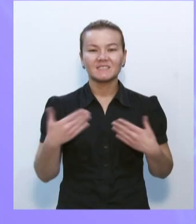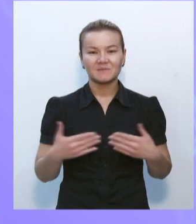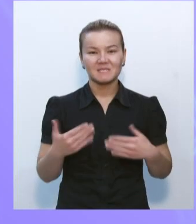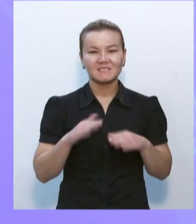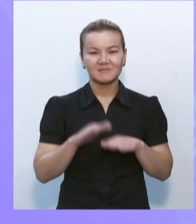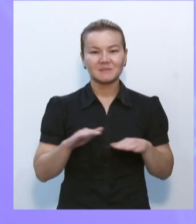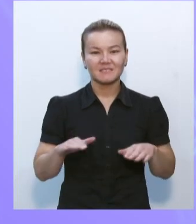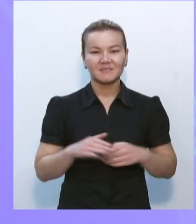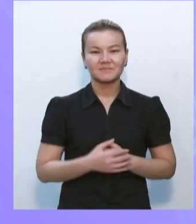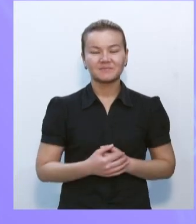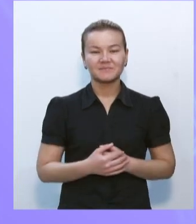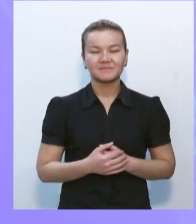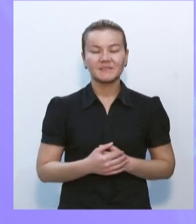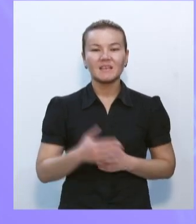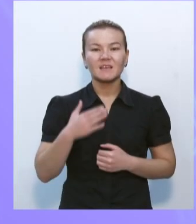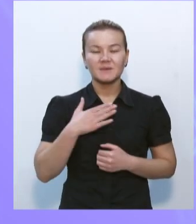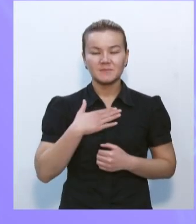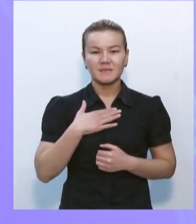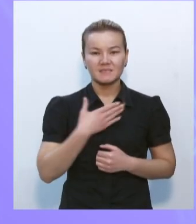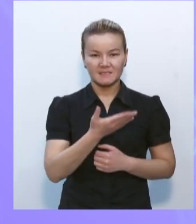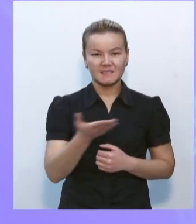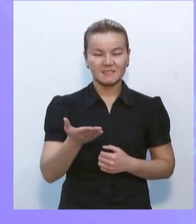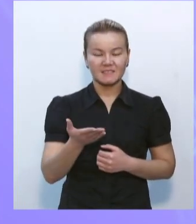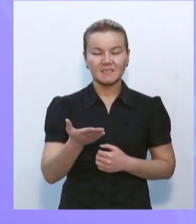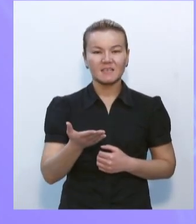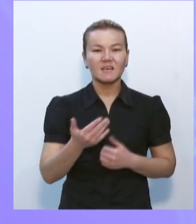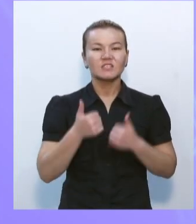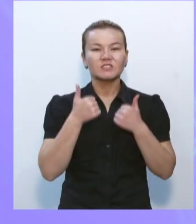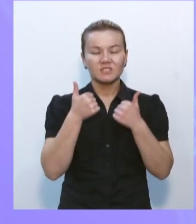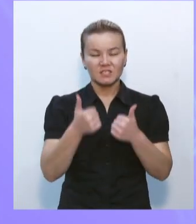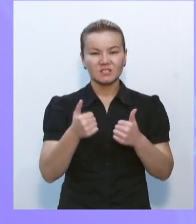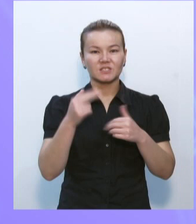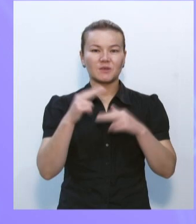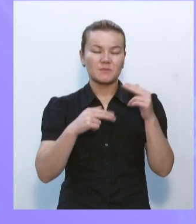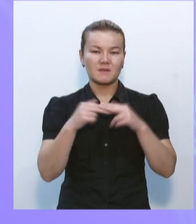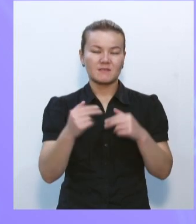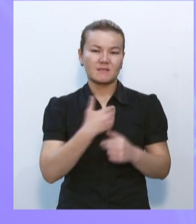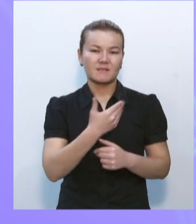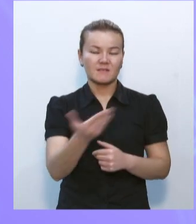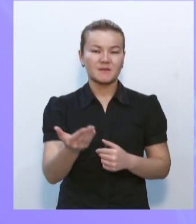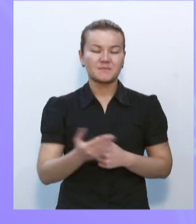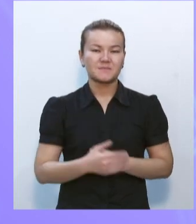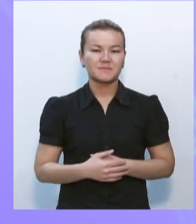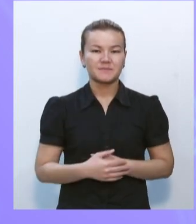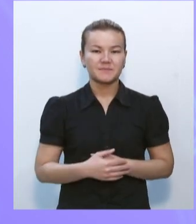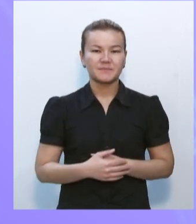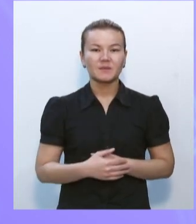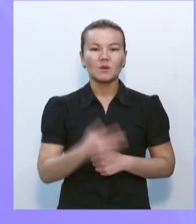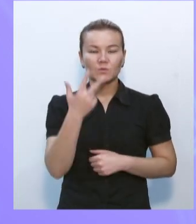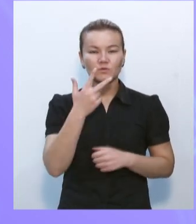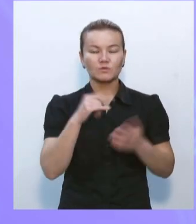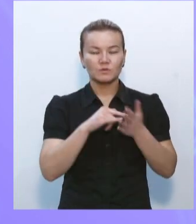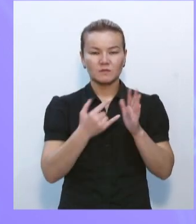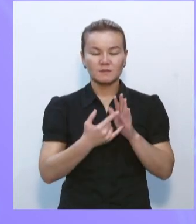Саламатсыңар бы балдар. Мен силерге жагымдуу маанай каалаймын. 3-чү